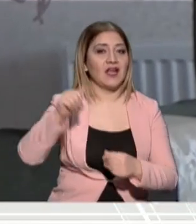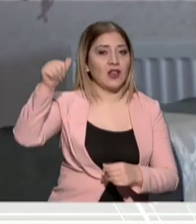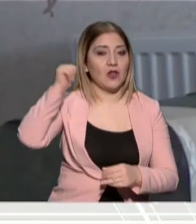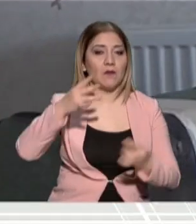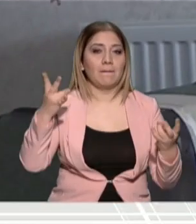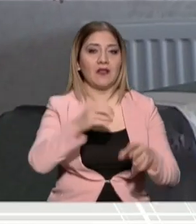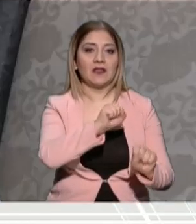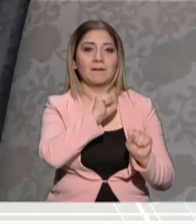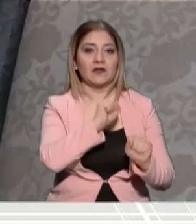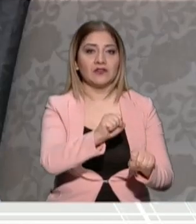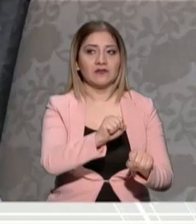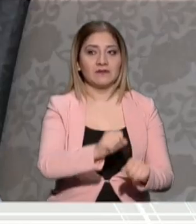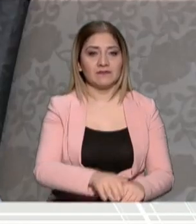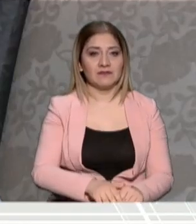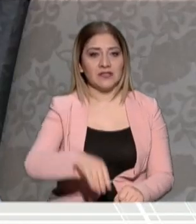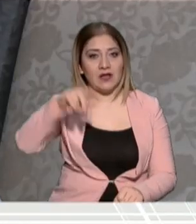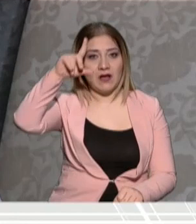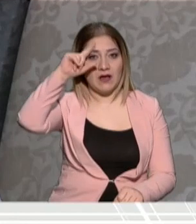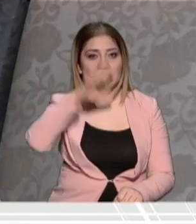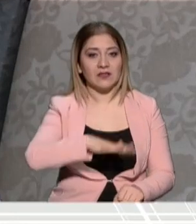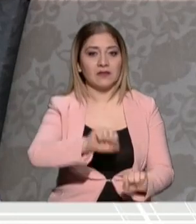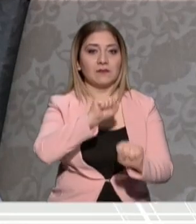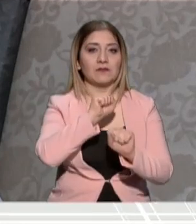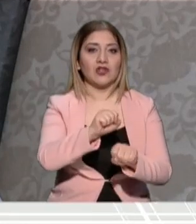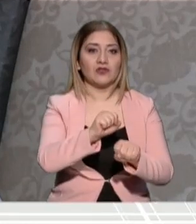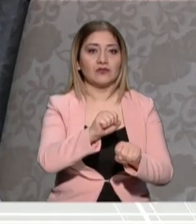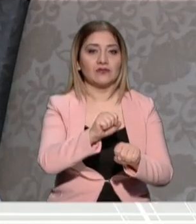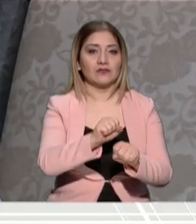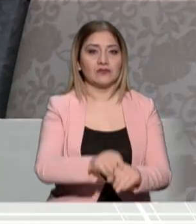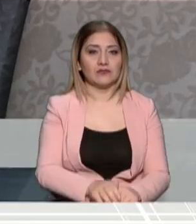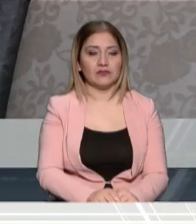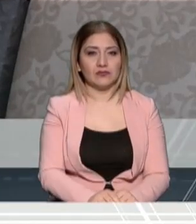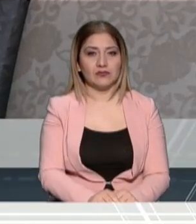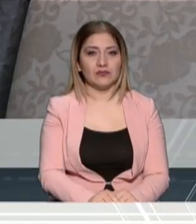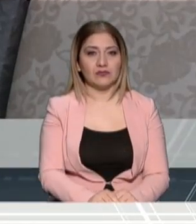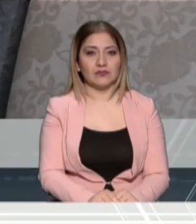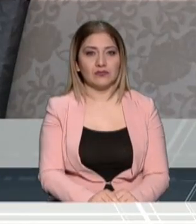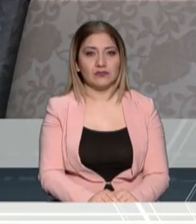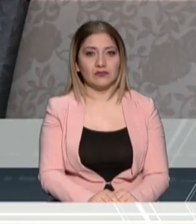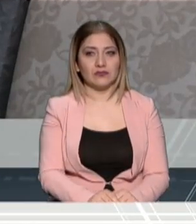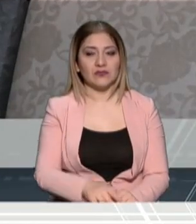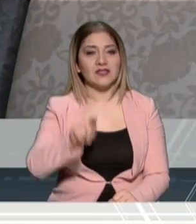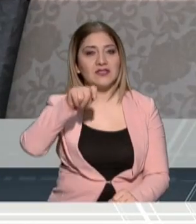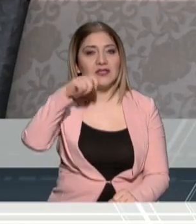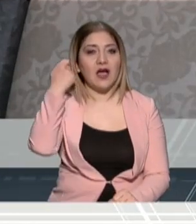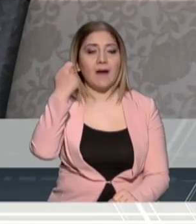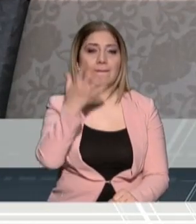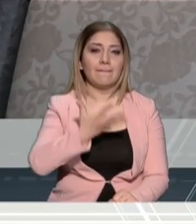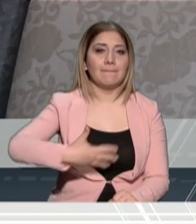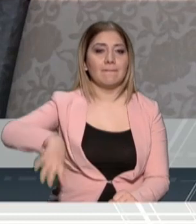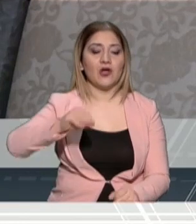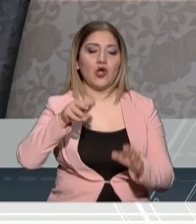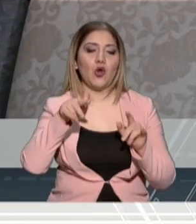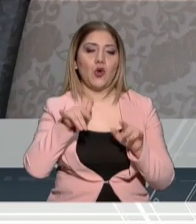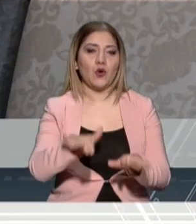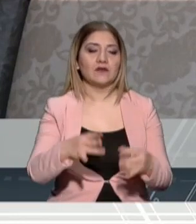այն պետք է պաշտպանել։ Հայրենիքի պաշտպանություն յուրաքանչյուր տղամարդու հաստատ գործն է,